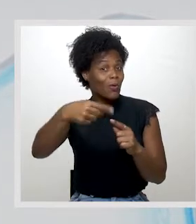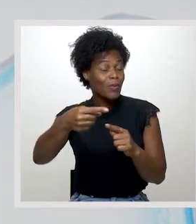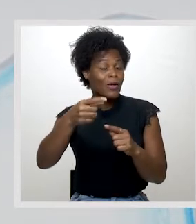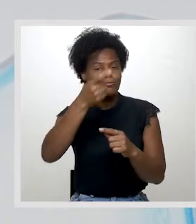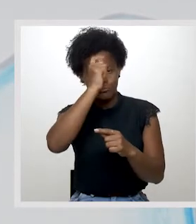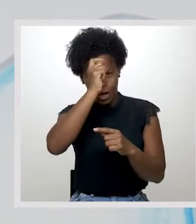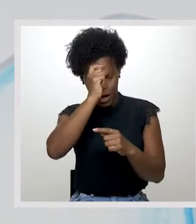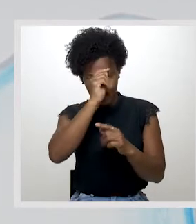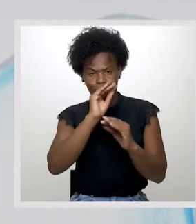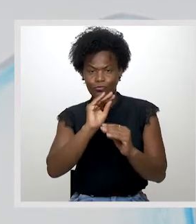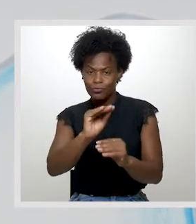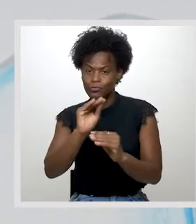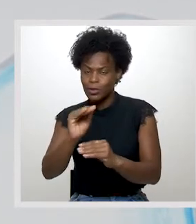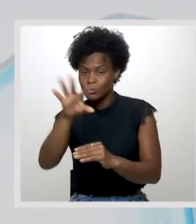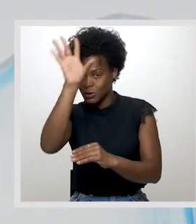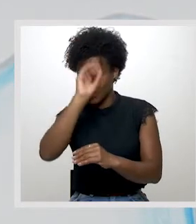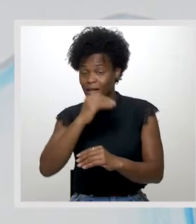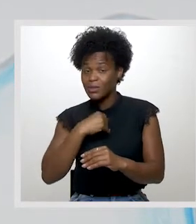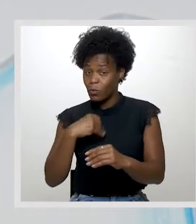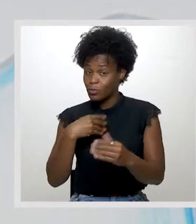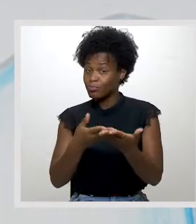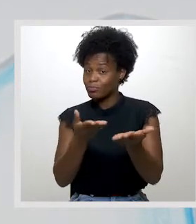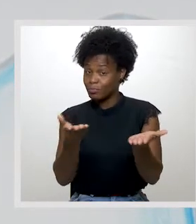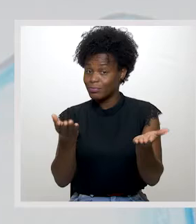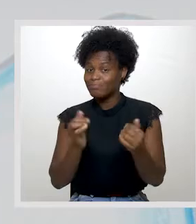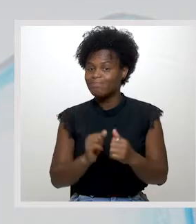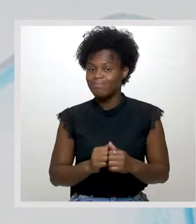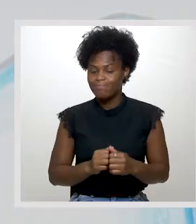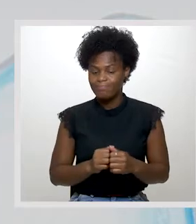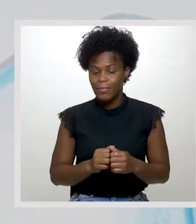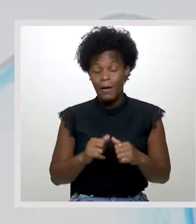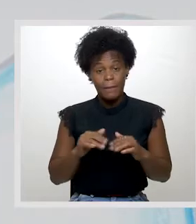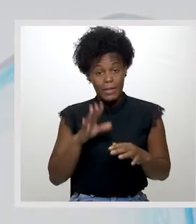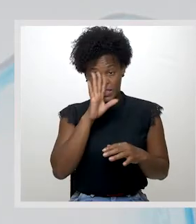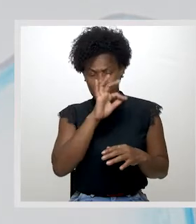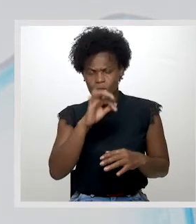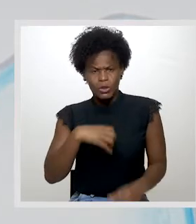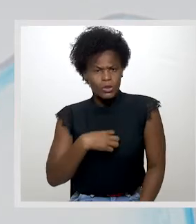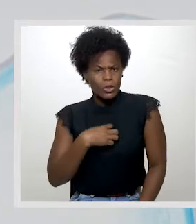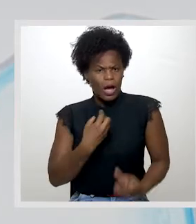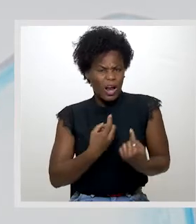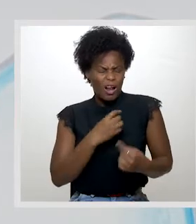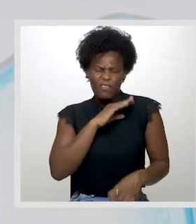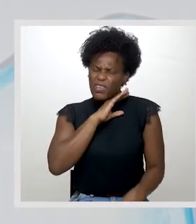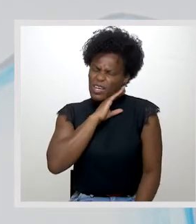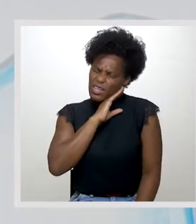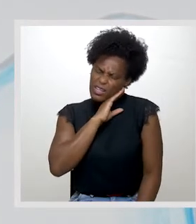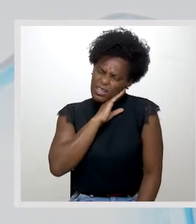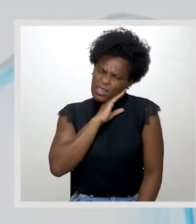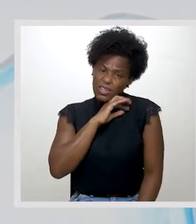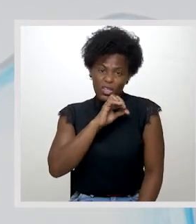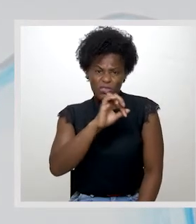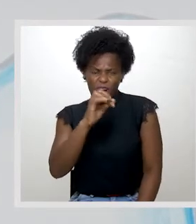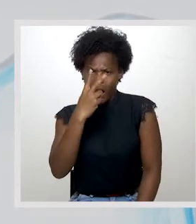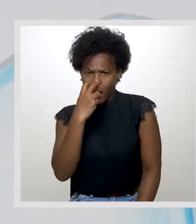respecter les consignes données par le ministère de la Santé. Mais si vous avez des symptômes comme la fièvre ou